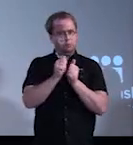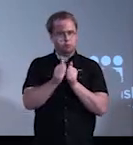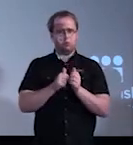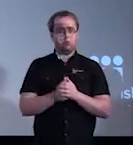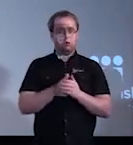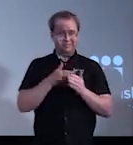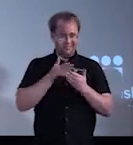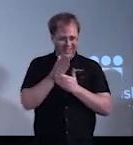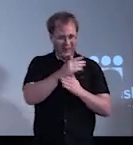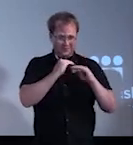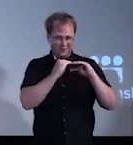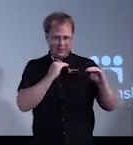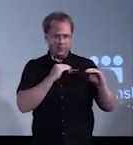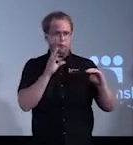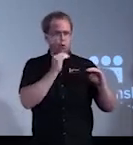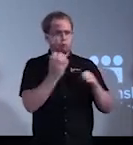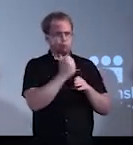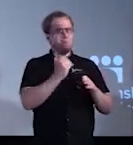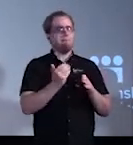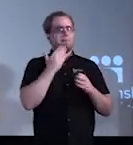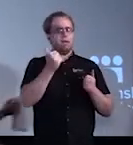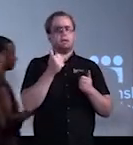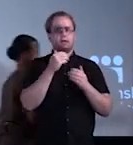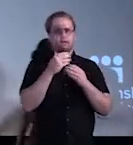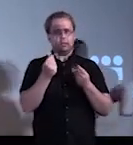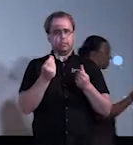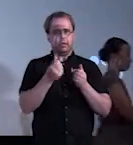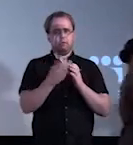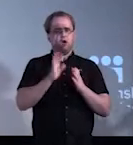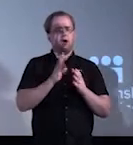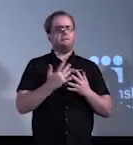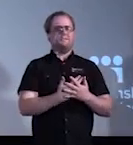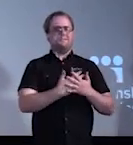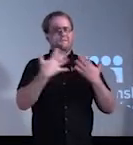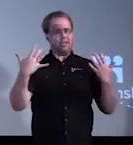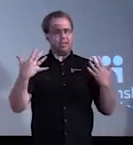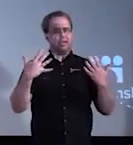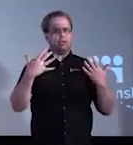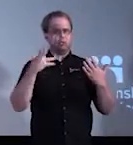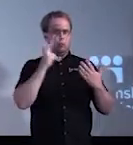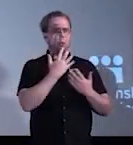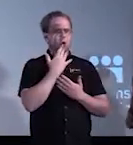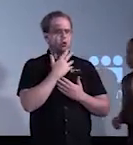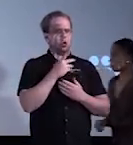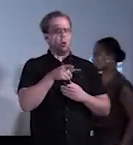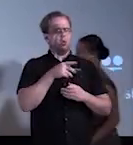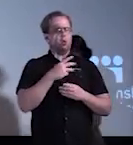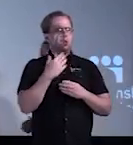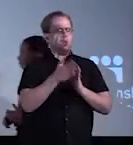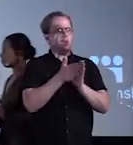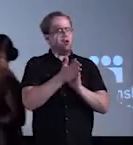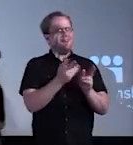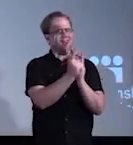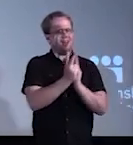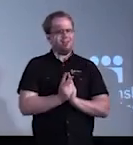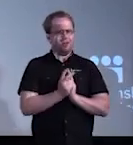det får vi ju högre kvalitet därför att vi har fler som pratar och utmanar varandra. Så att jag vet att jag